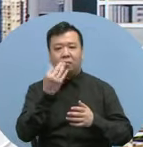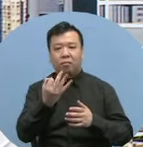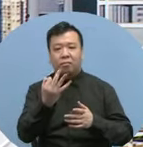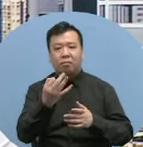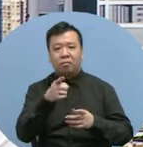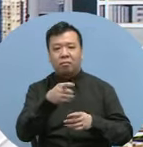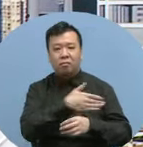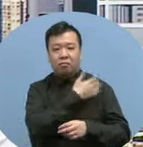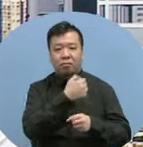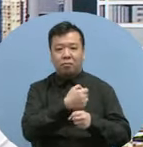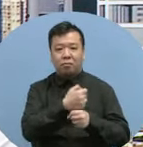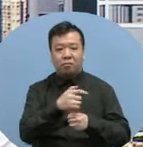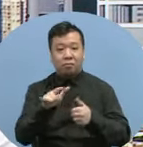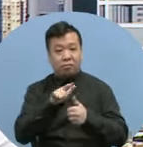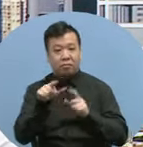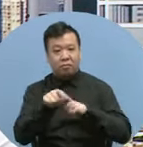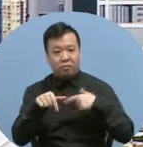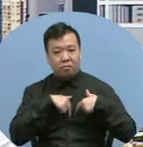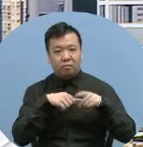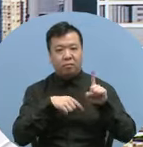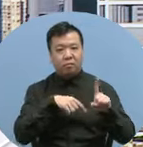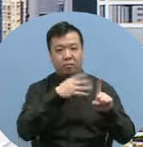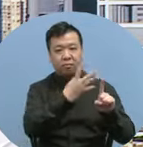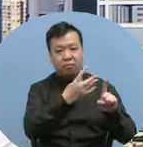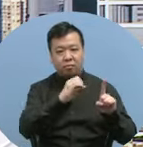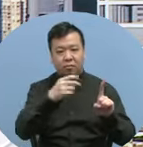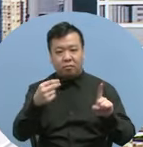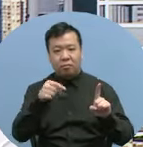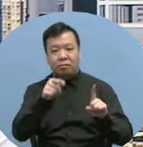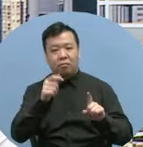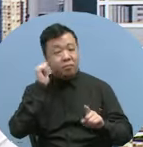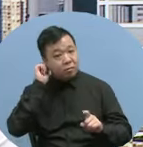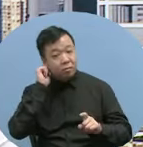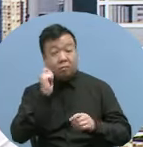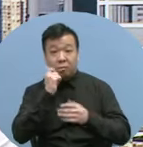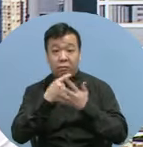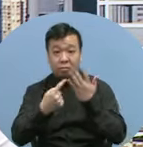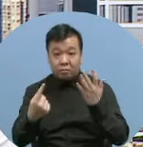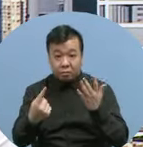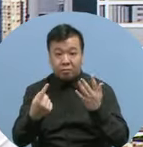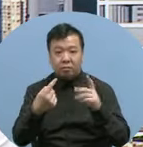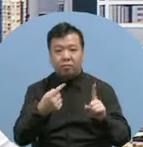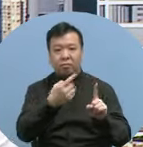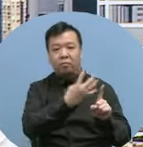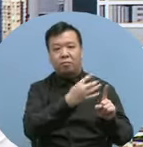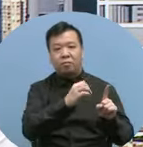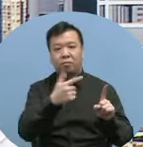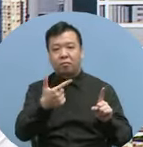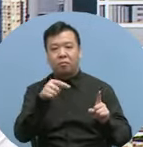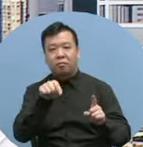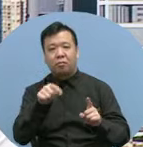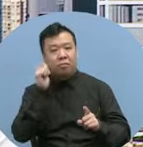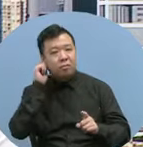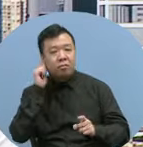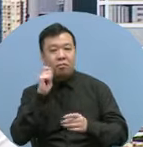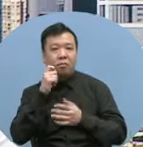個員工咧就喺檢疫中心啦。1407就係女士51歲啦，1408就係